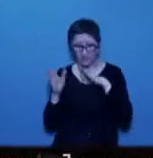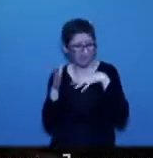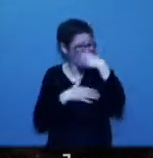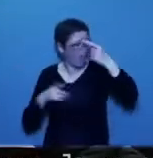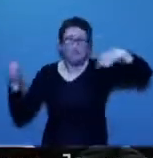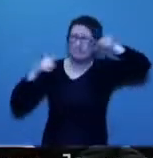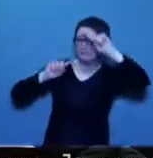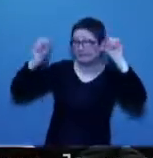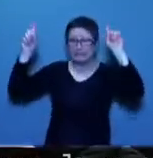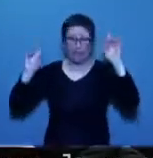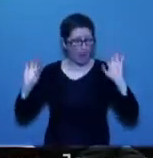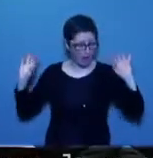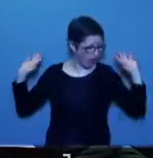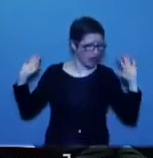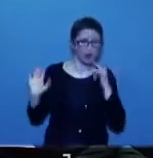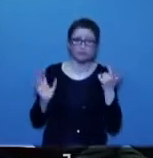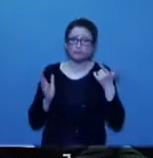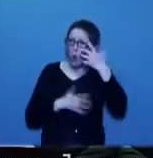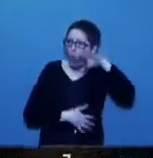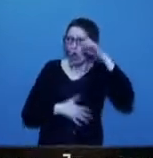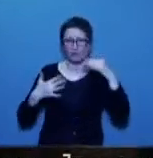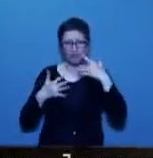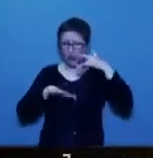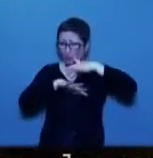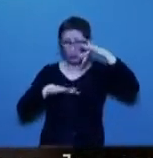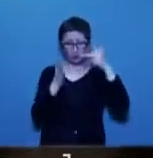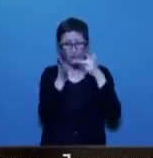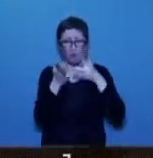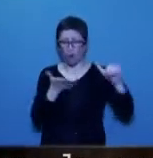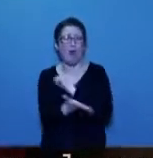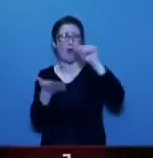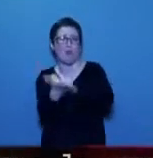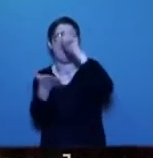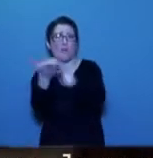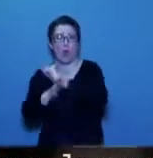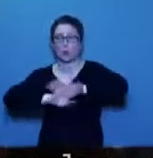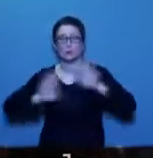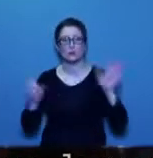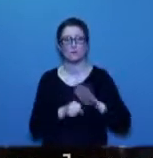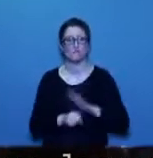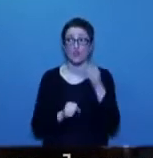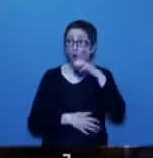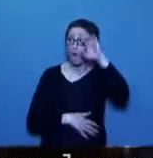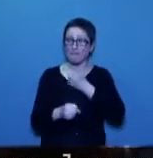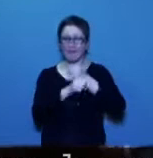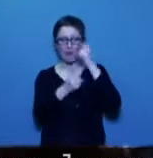Le continent a été dévasté 3 fois. Ça suffit. On n'a pas fait l'Europe pour ça.